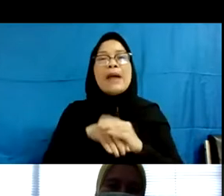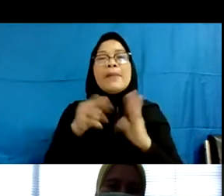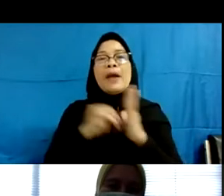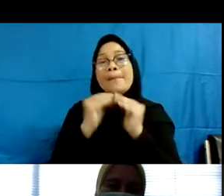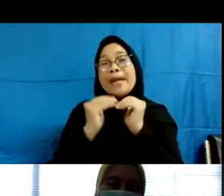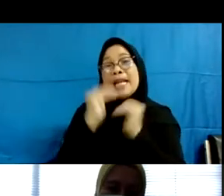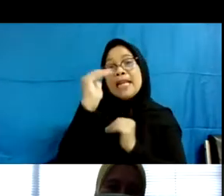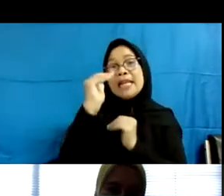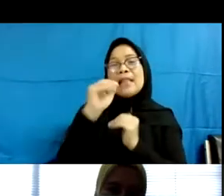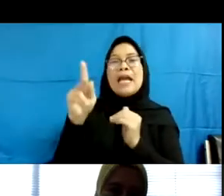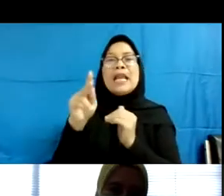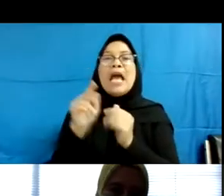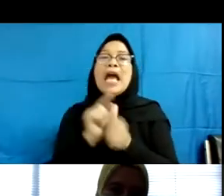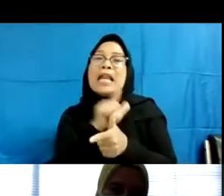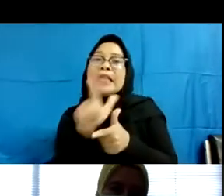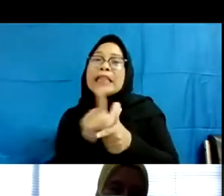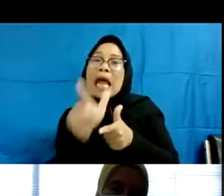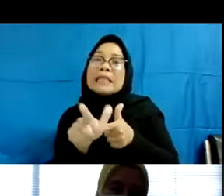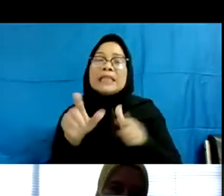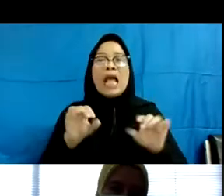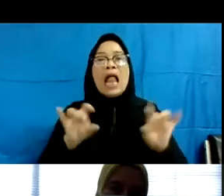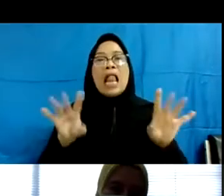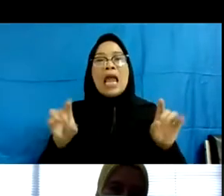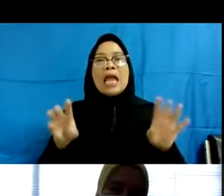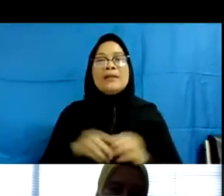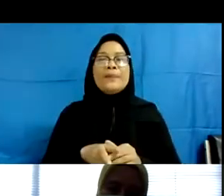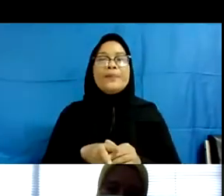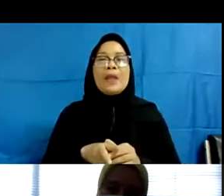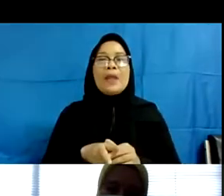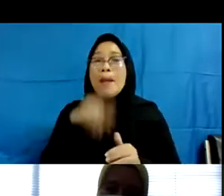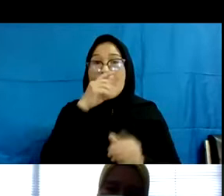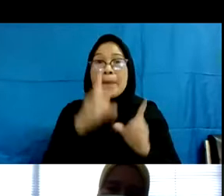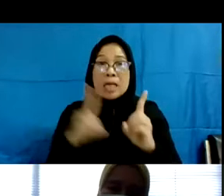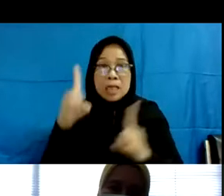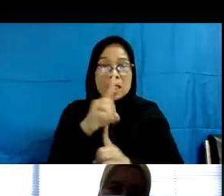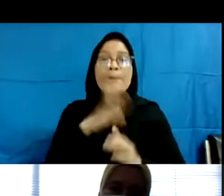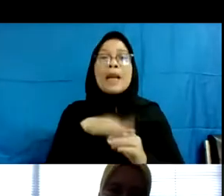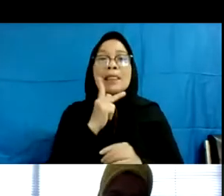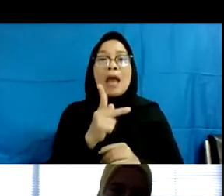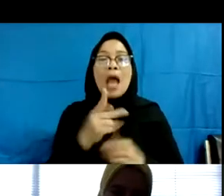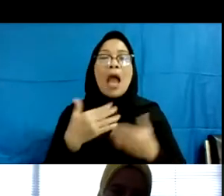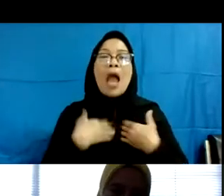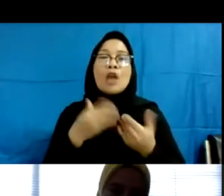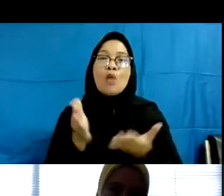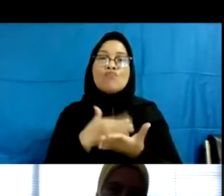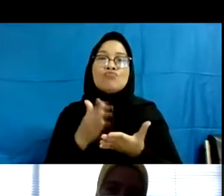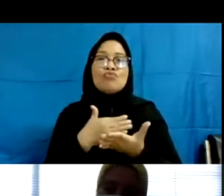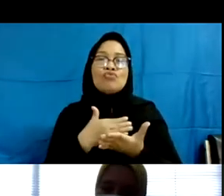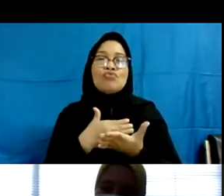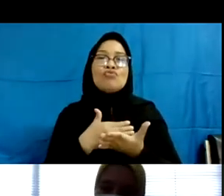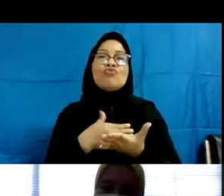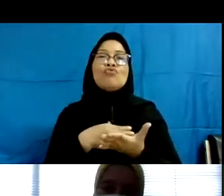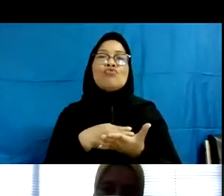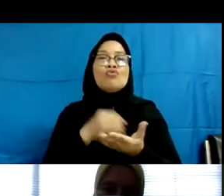meningkatkan kemampuan literasinya. Misalnya tadi dengan Pak Dirjen bilang, ada buku e-book ya, kemudian ada buku